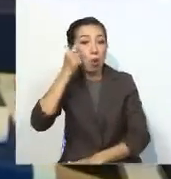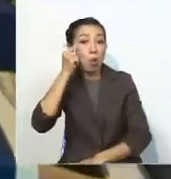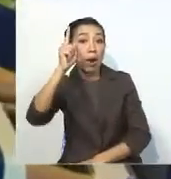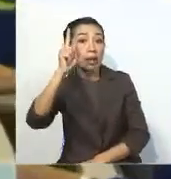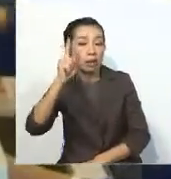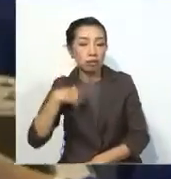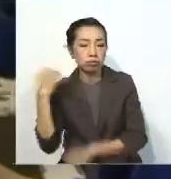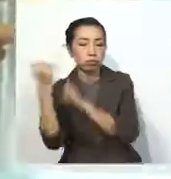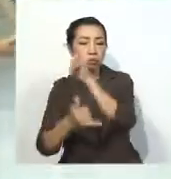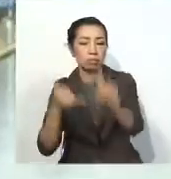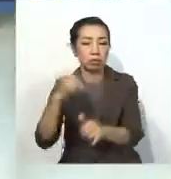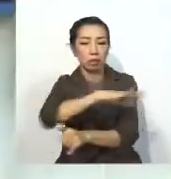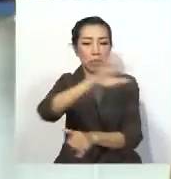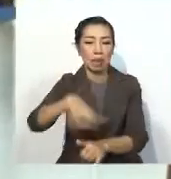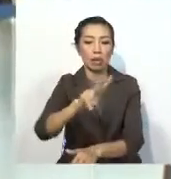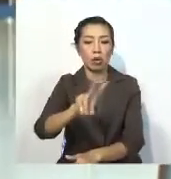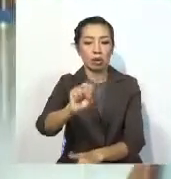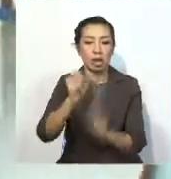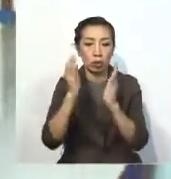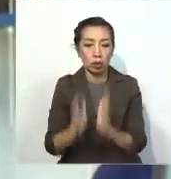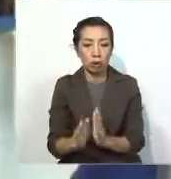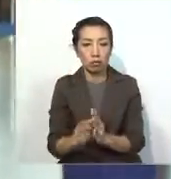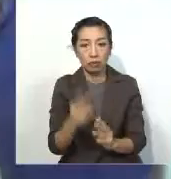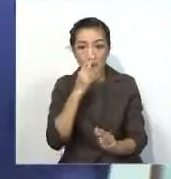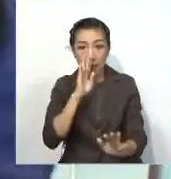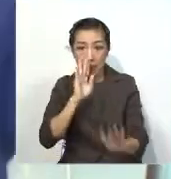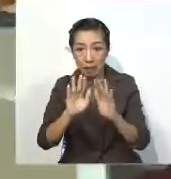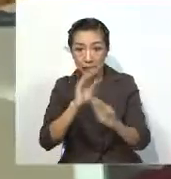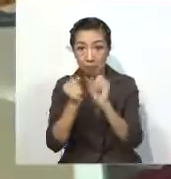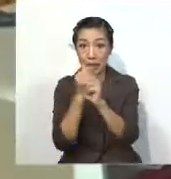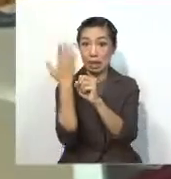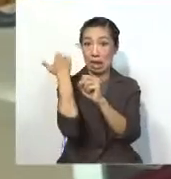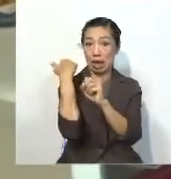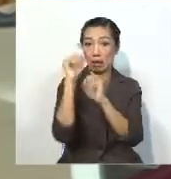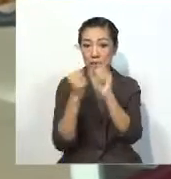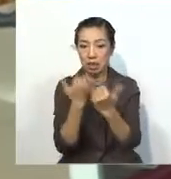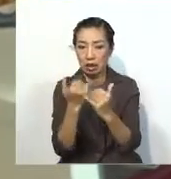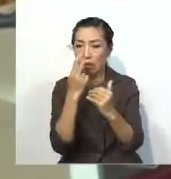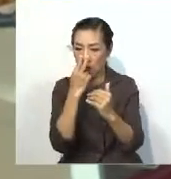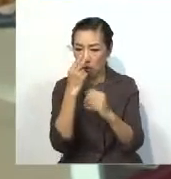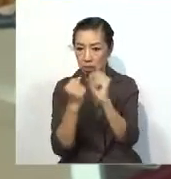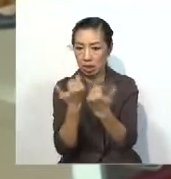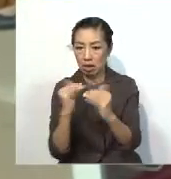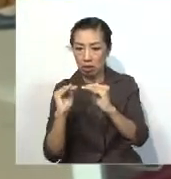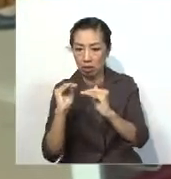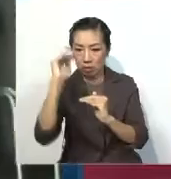าณ200,000 คนสัดส่วนผู้โดยสารเพิ่มขึ้นถ้าเทียบกับช่วงเดียวกันของปีที่ผ่านมาประมา